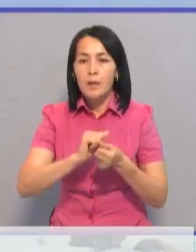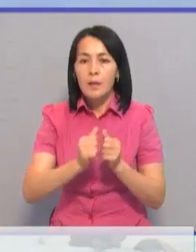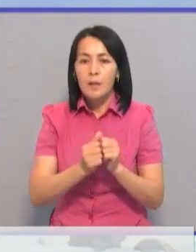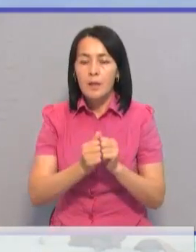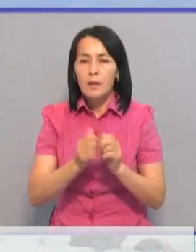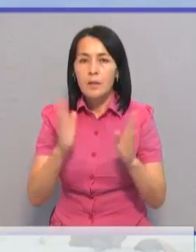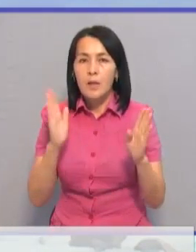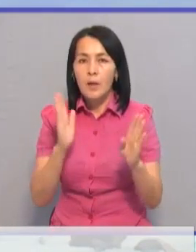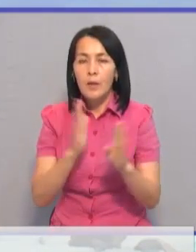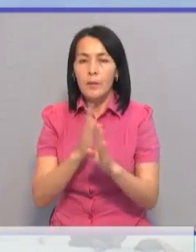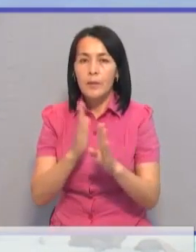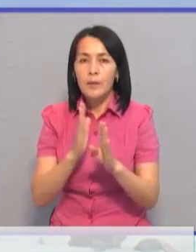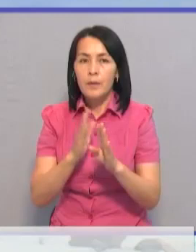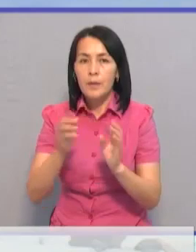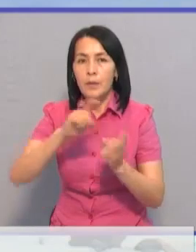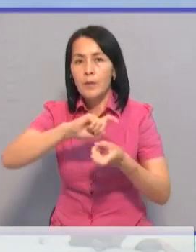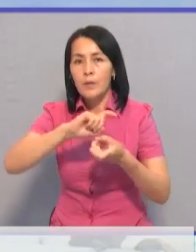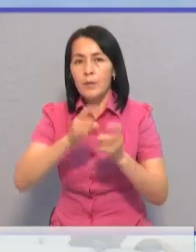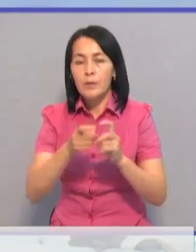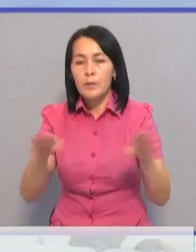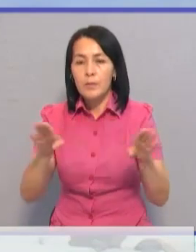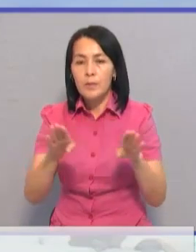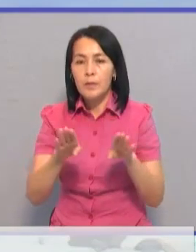ауа райындағы күреспен